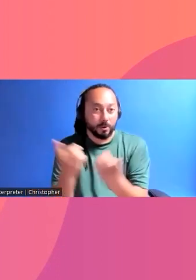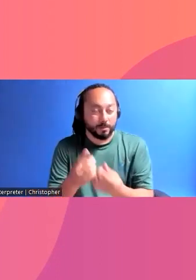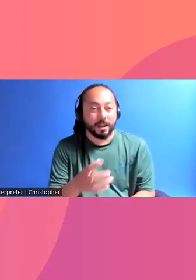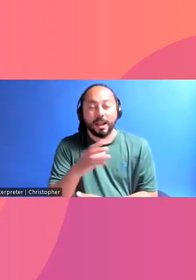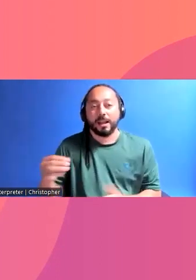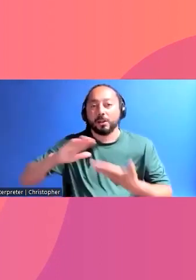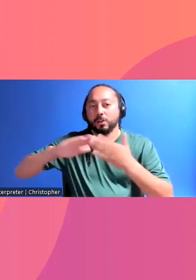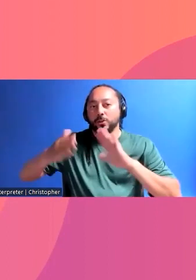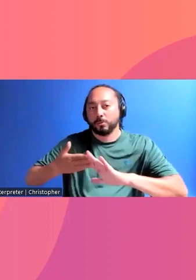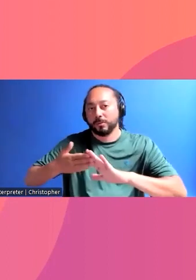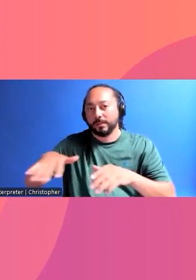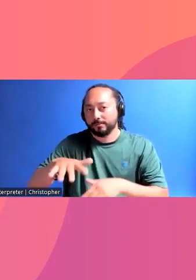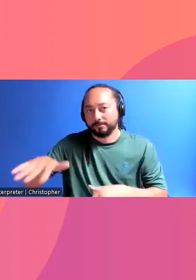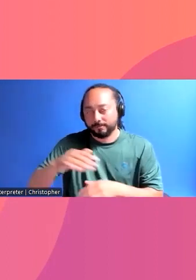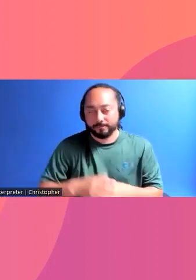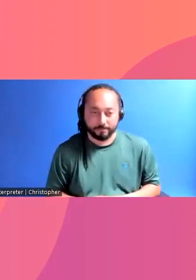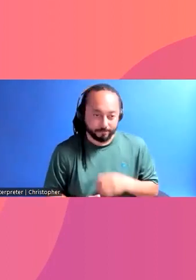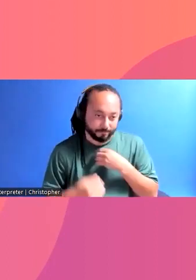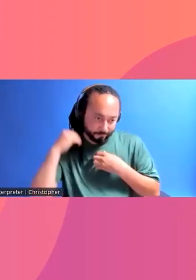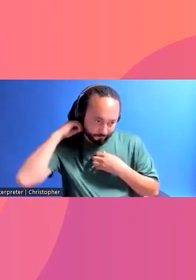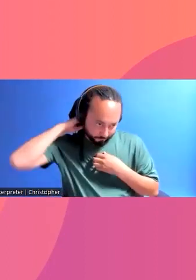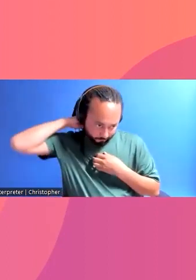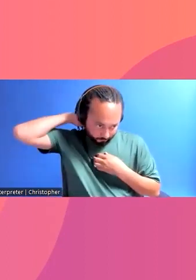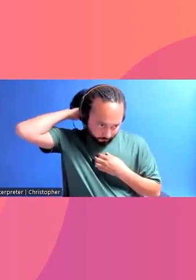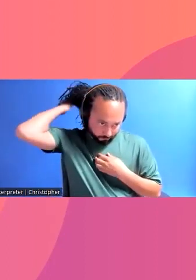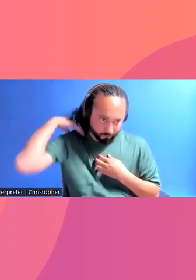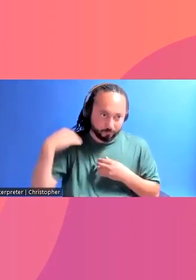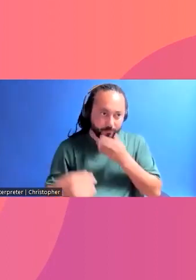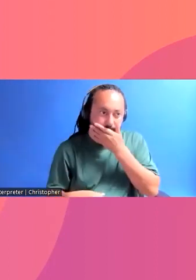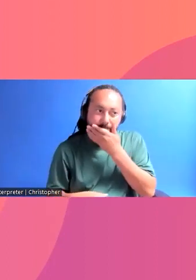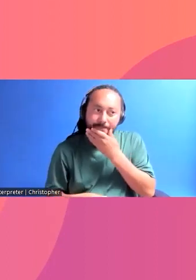hospitalier, urgence et milieu communautaire.